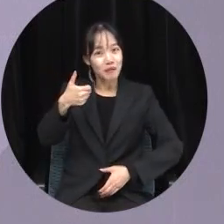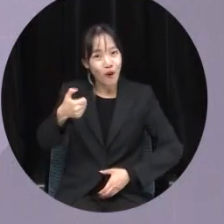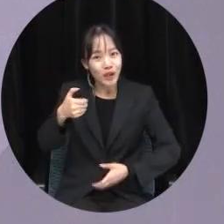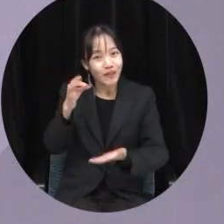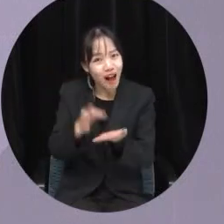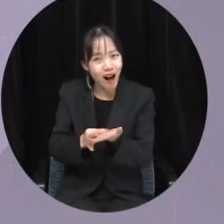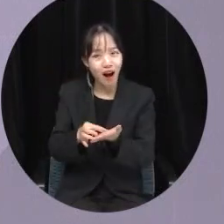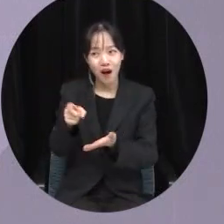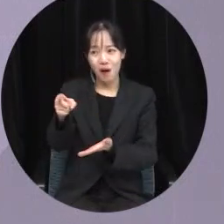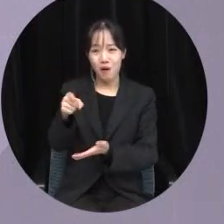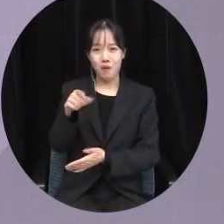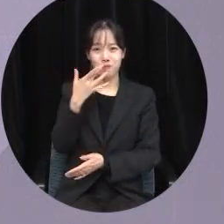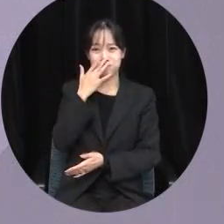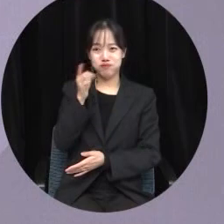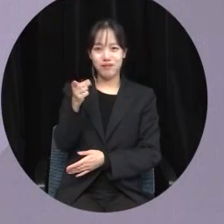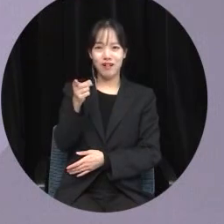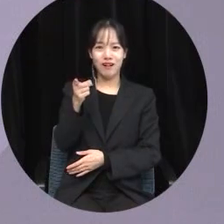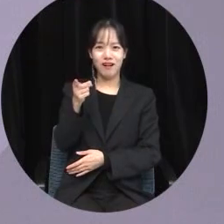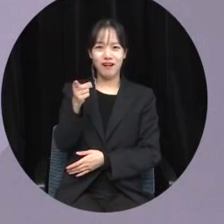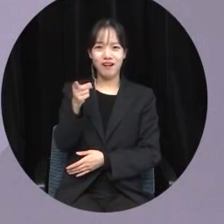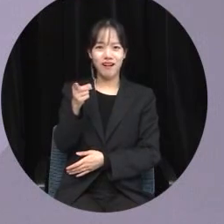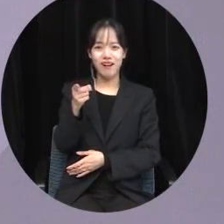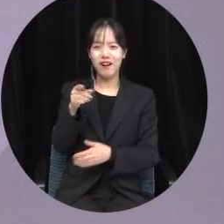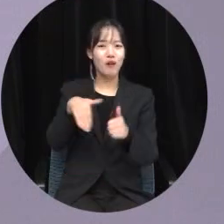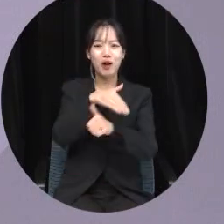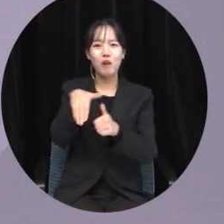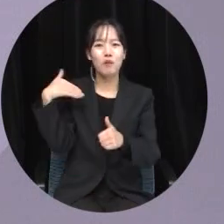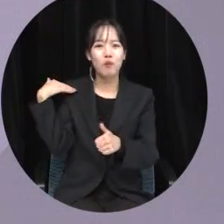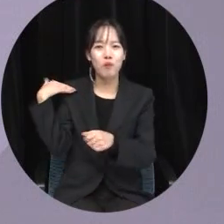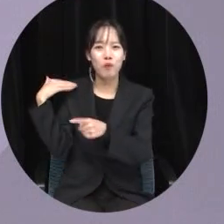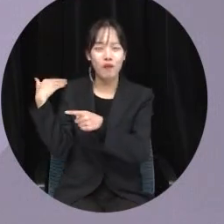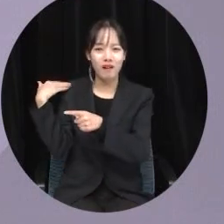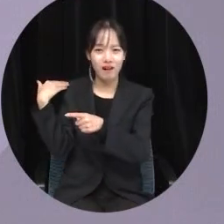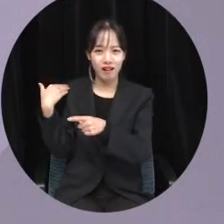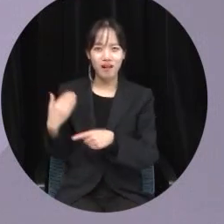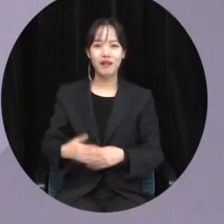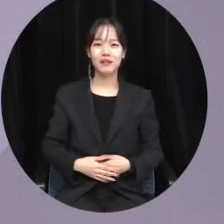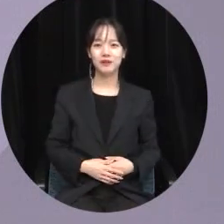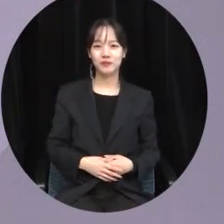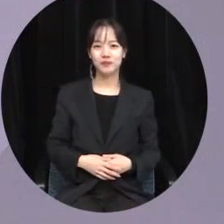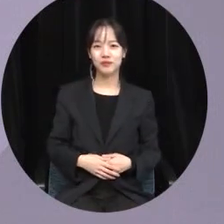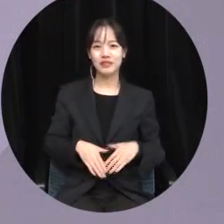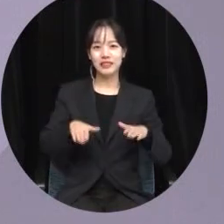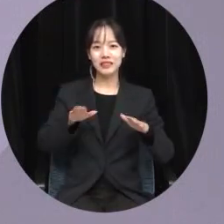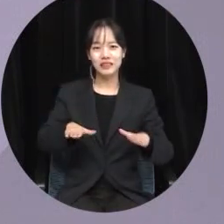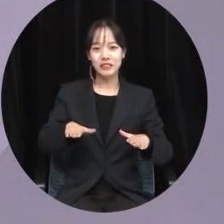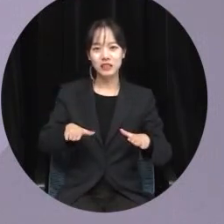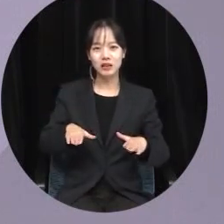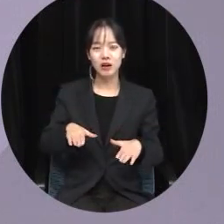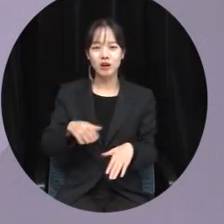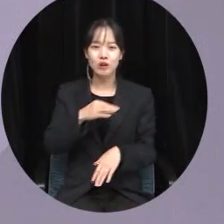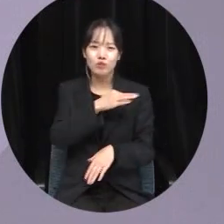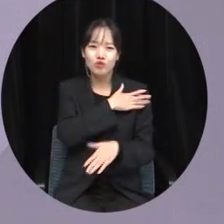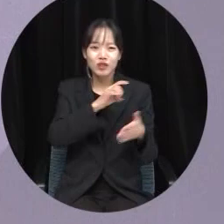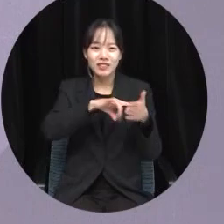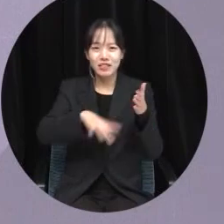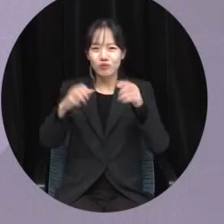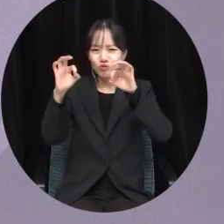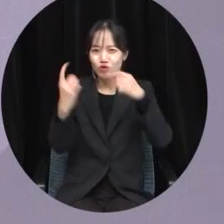있겠습니까? 부자 감세로 소득 불평등은 심화되고 나라 각권은 국가는 56조나